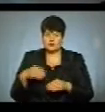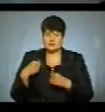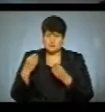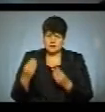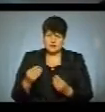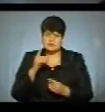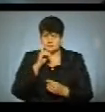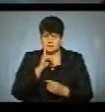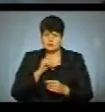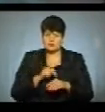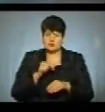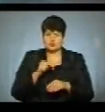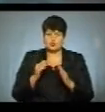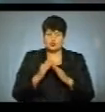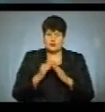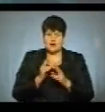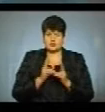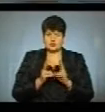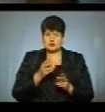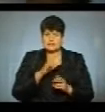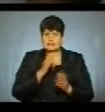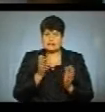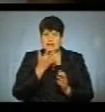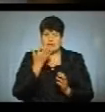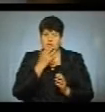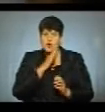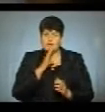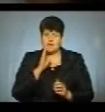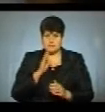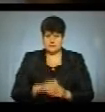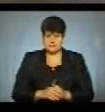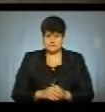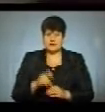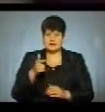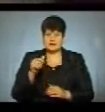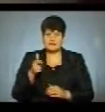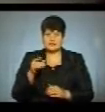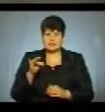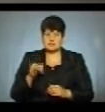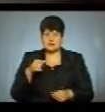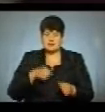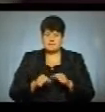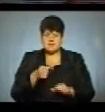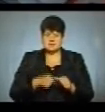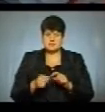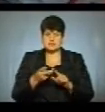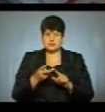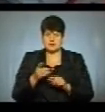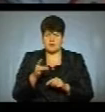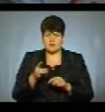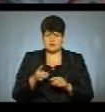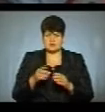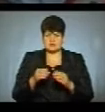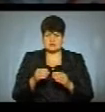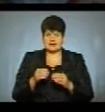смачненьку, щоб ви відчули домашню кухню, домашнє тепло мами. Галина Гичпан місить другу партію тіста. Ми маємо